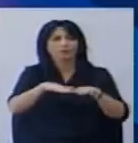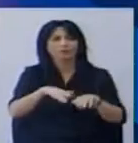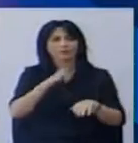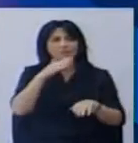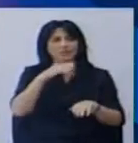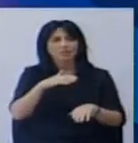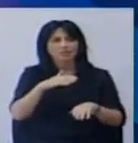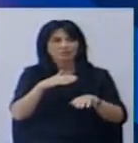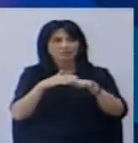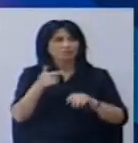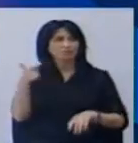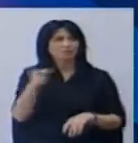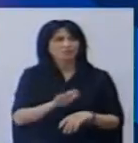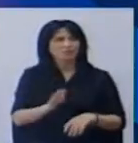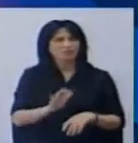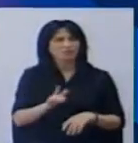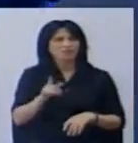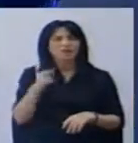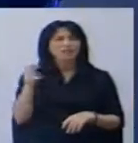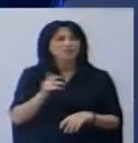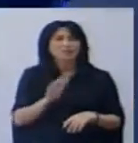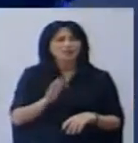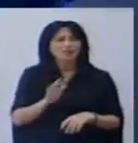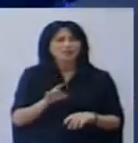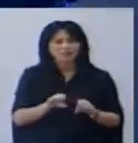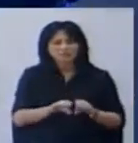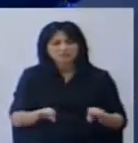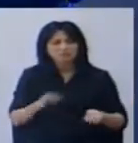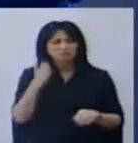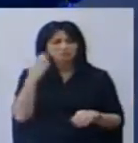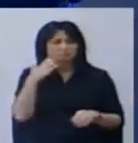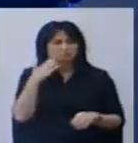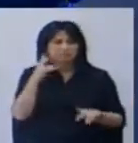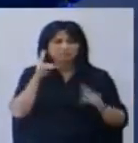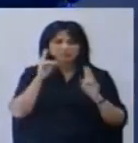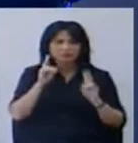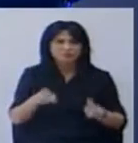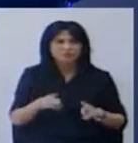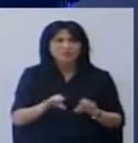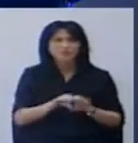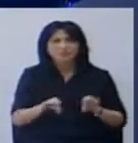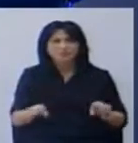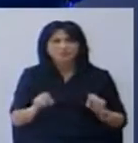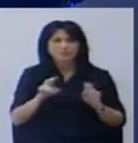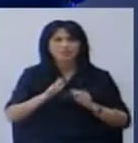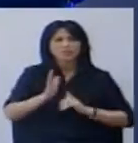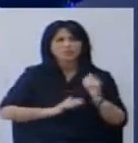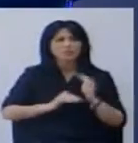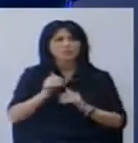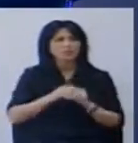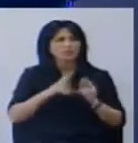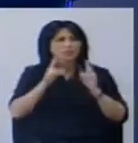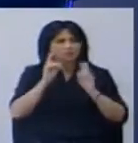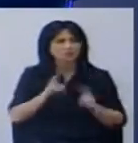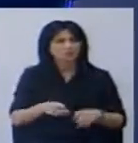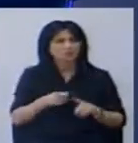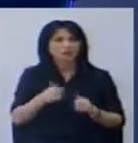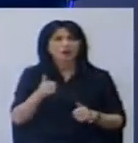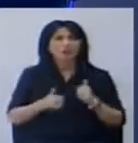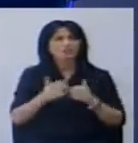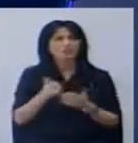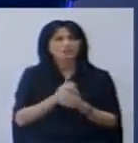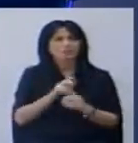agdeți, are competentură, melioratii, sakit hebis arcona, melioratia și specialist ebis albat